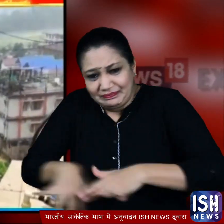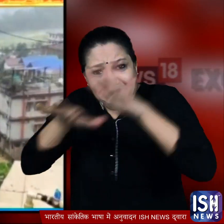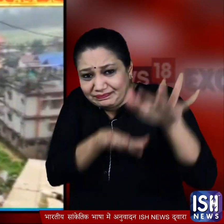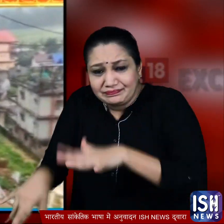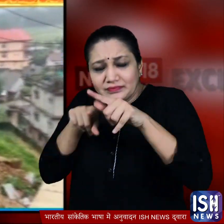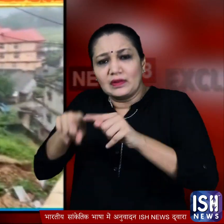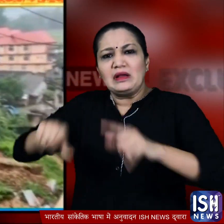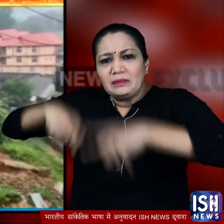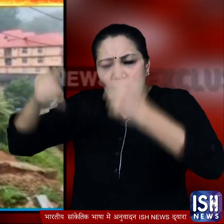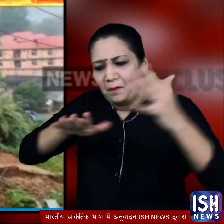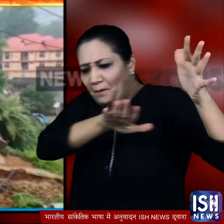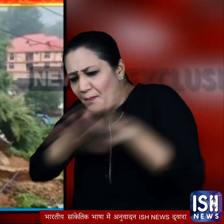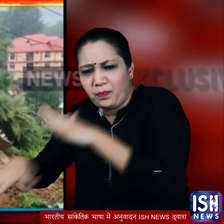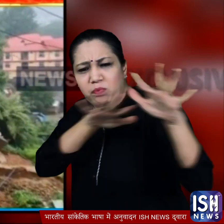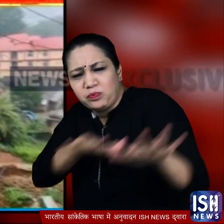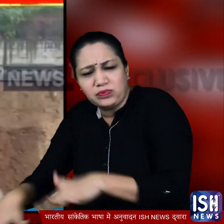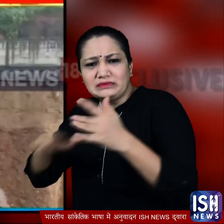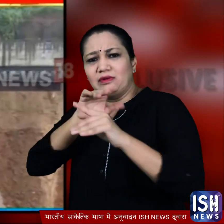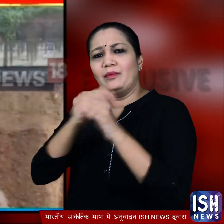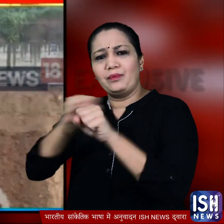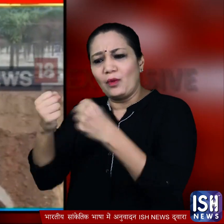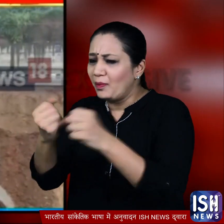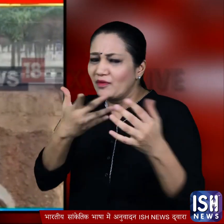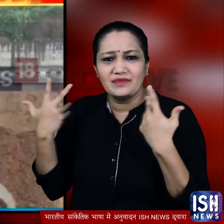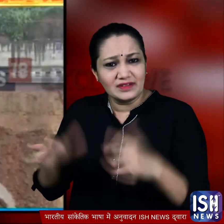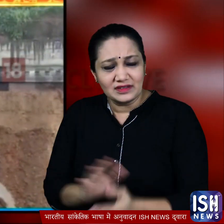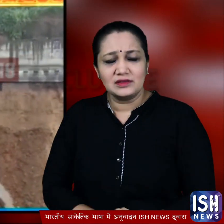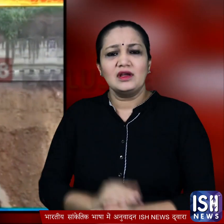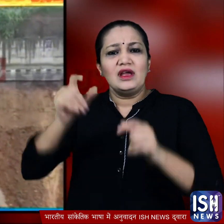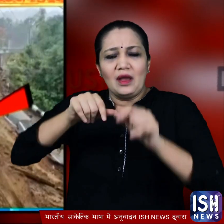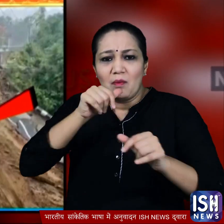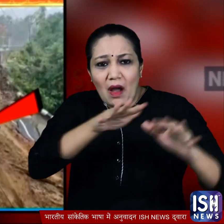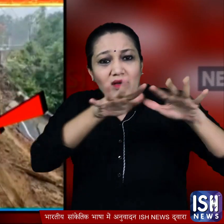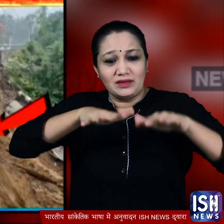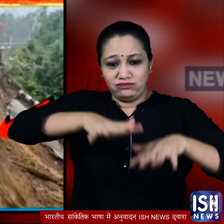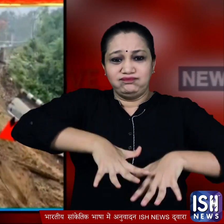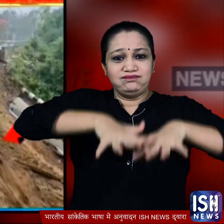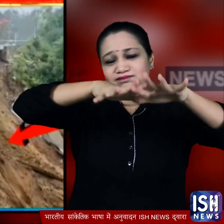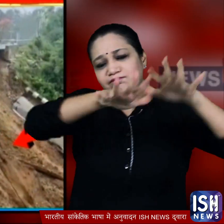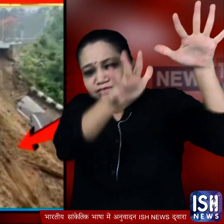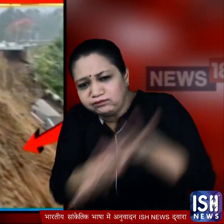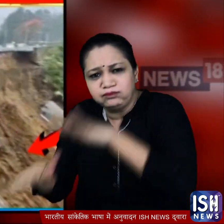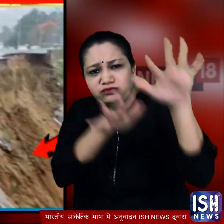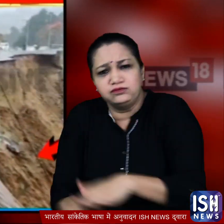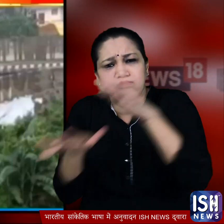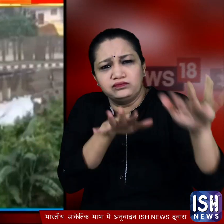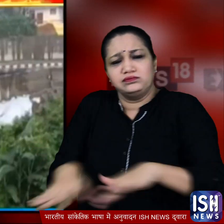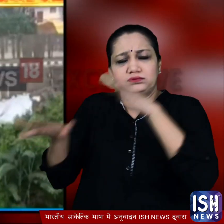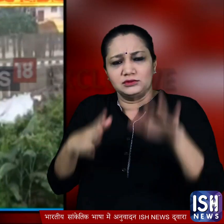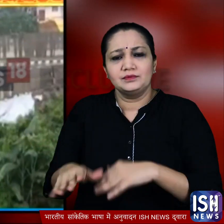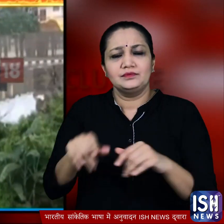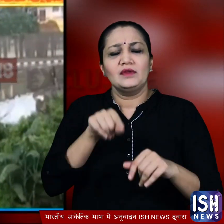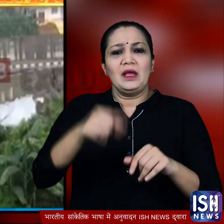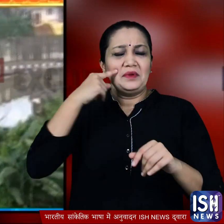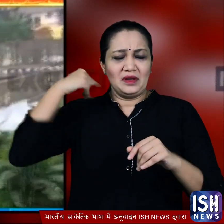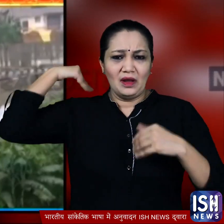गिरा उसने वहां कई पेड़ पौधों को नुकसान पहुंचाया। सड़क के टूटने के बाद वहां जमा बारिश का पानी भी तेजी से नीचे की ओर बहता नजर आया। ईटानगर